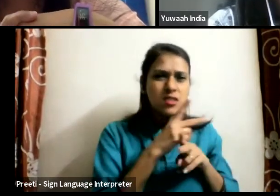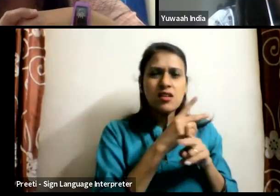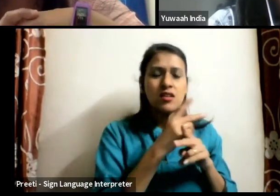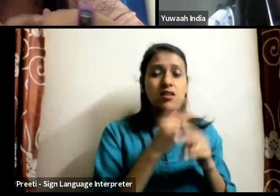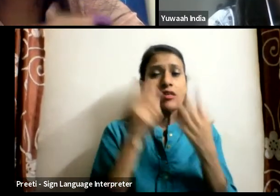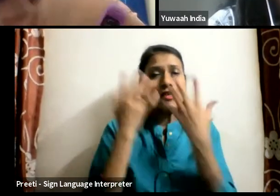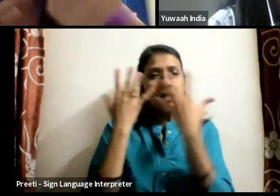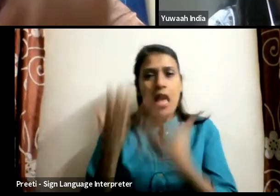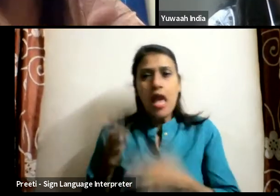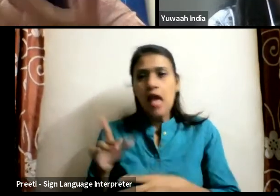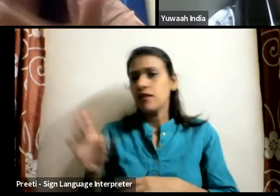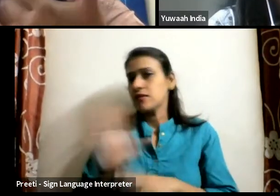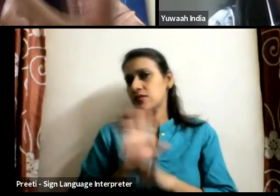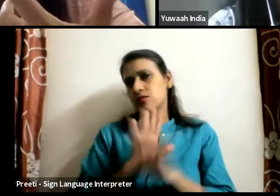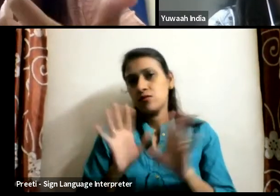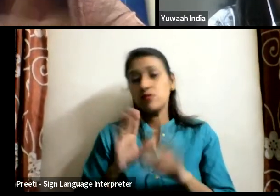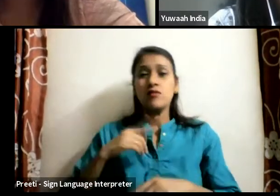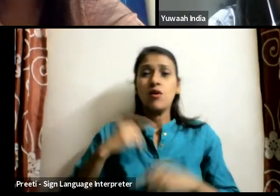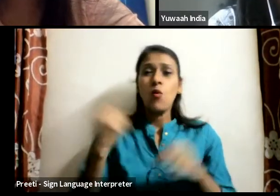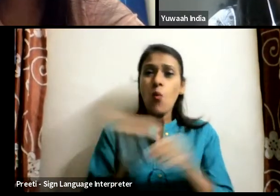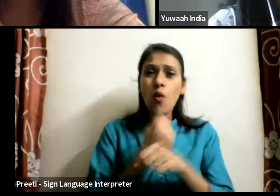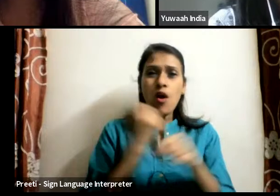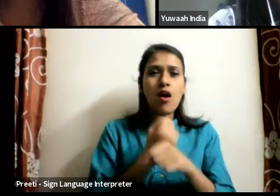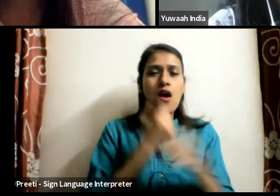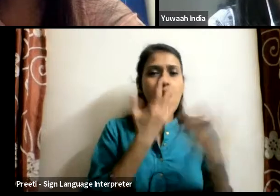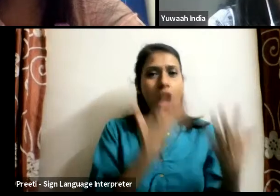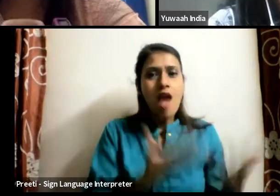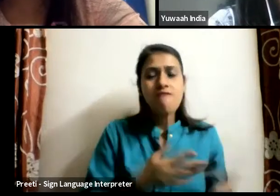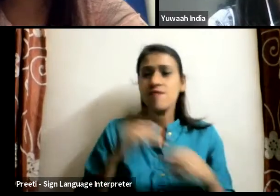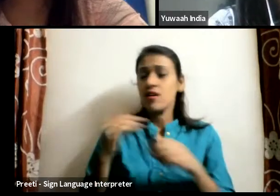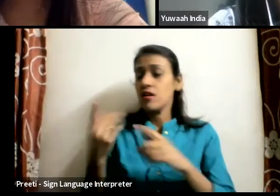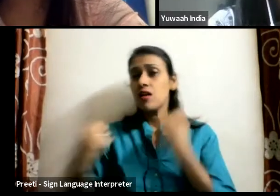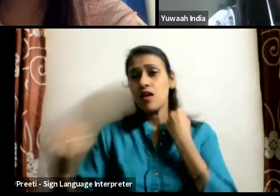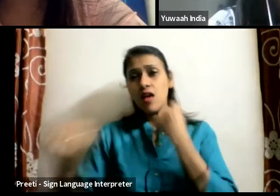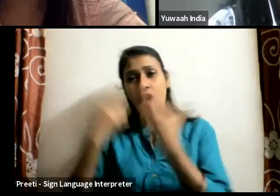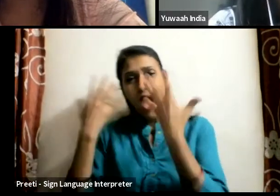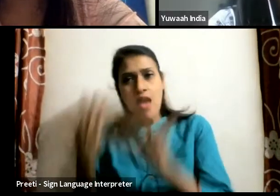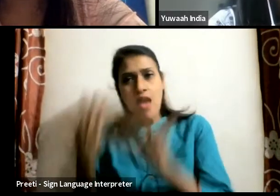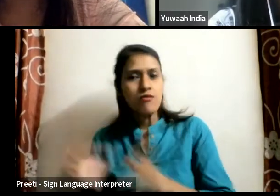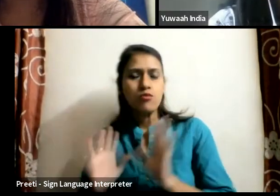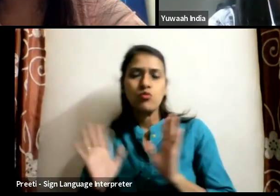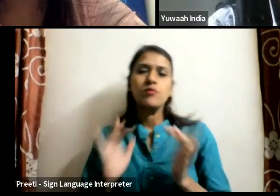करते, बिकॉज वो भी तो आपकी बॉडी को ही स्ट्रेन करता है.